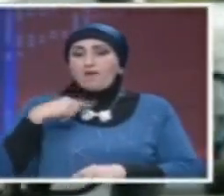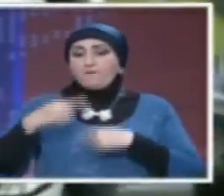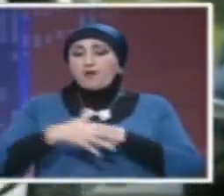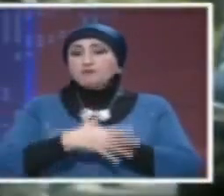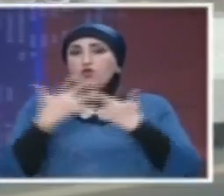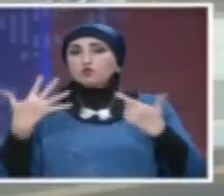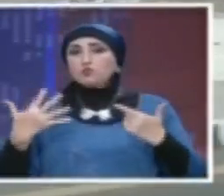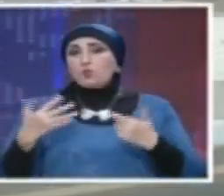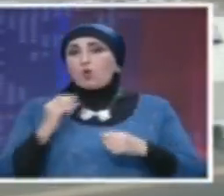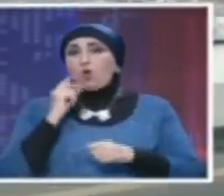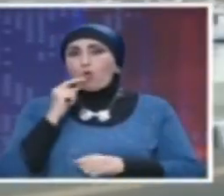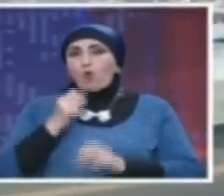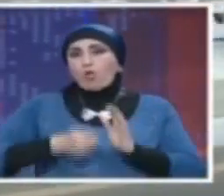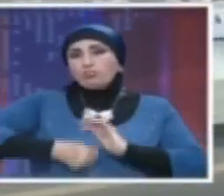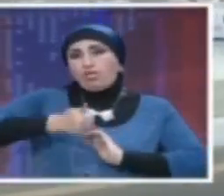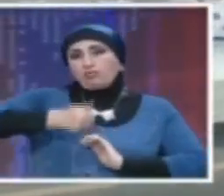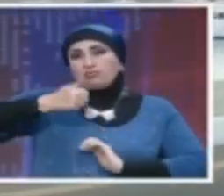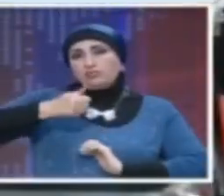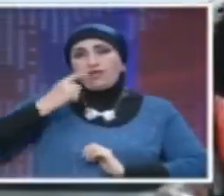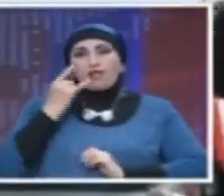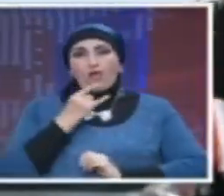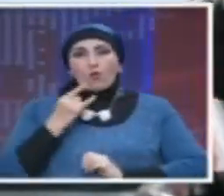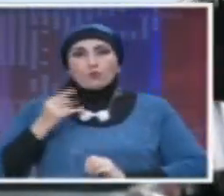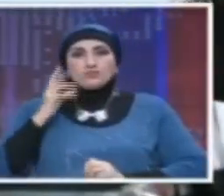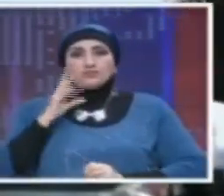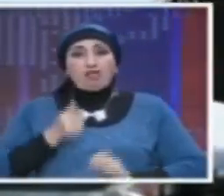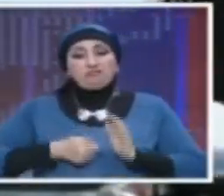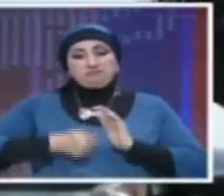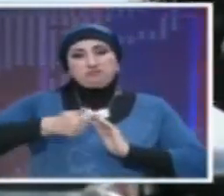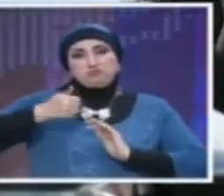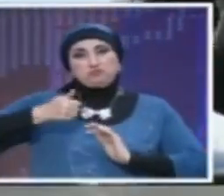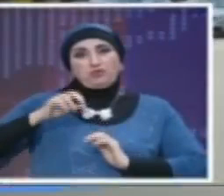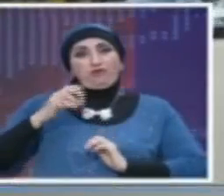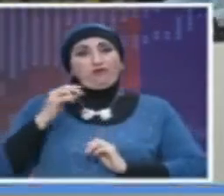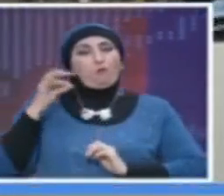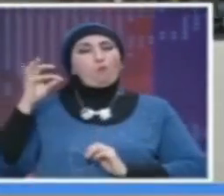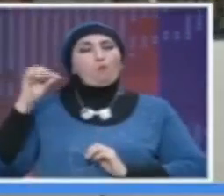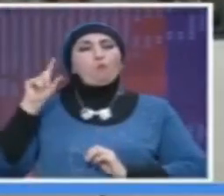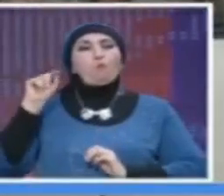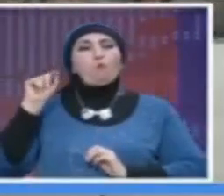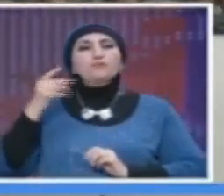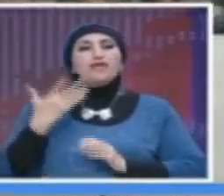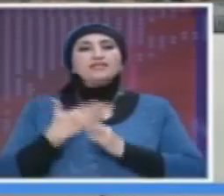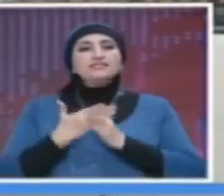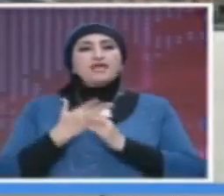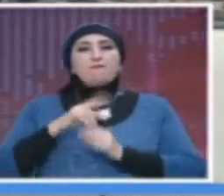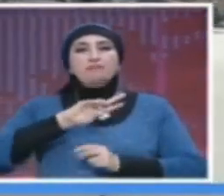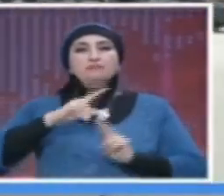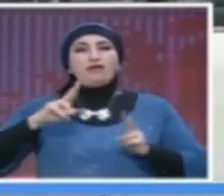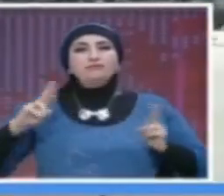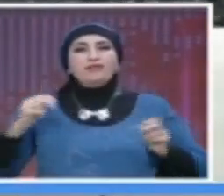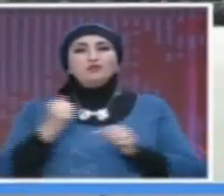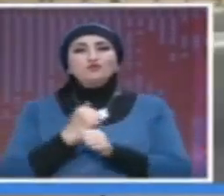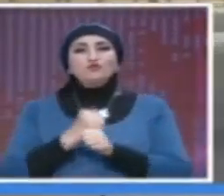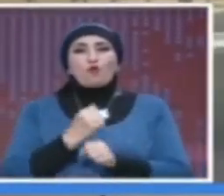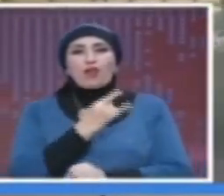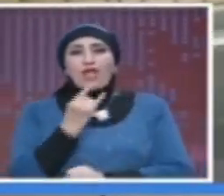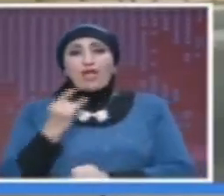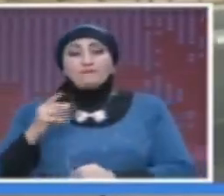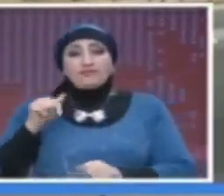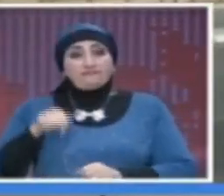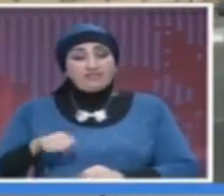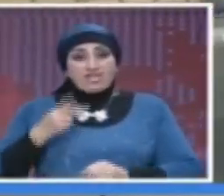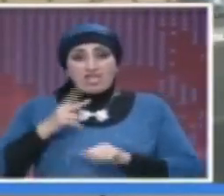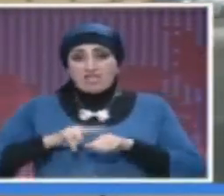أسبوع. نجحت أجهزة الوزارة في تحقيق نتائج متميزة في كافة مجالات العمل الأمني. ففي